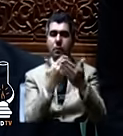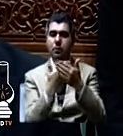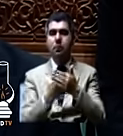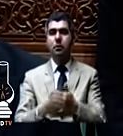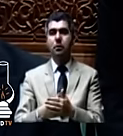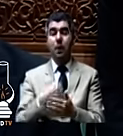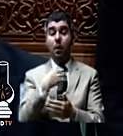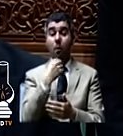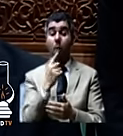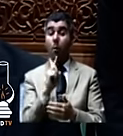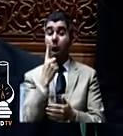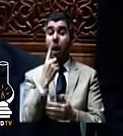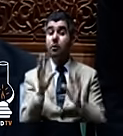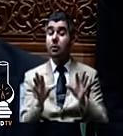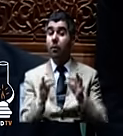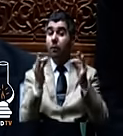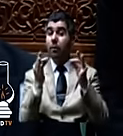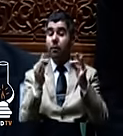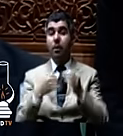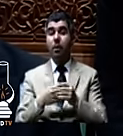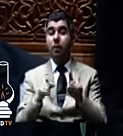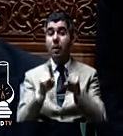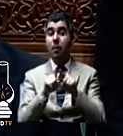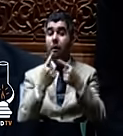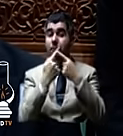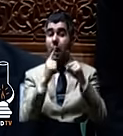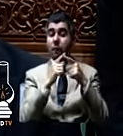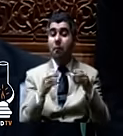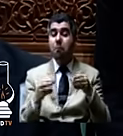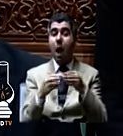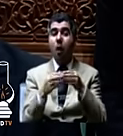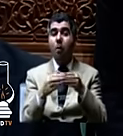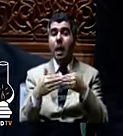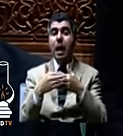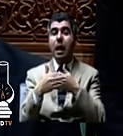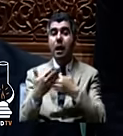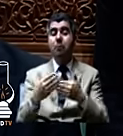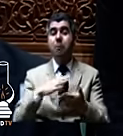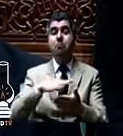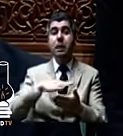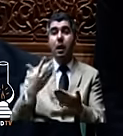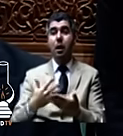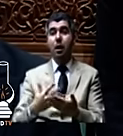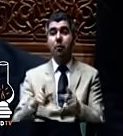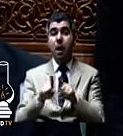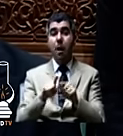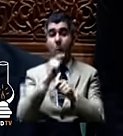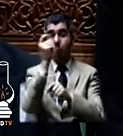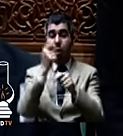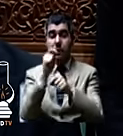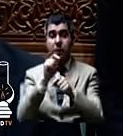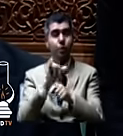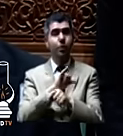السيد الوزير ينبهكم على أنه مجموعة من المدن المجاورة للمدن الكبرى تم إنشاؤها بدون وثائق